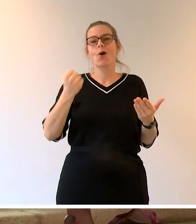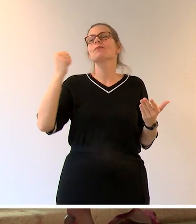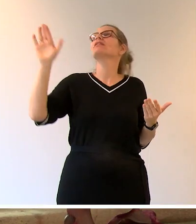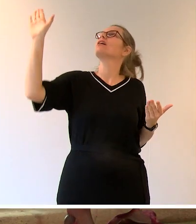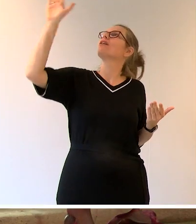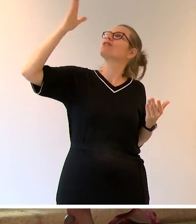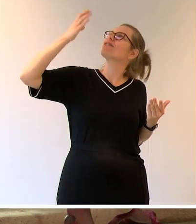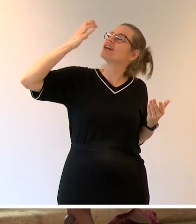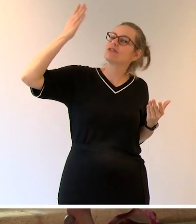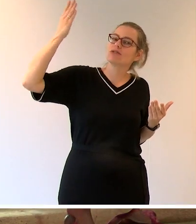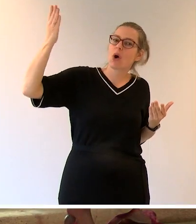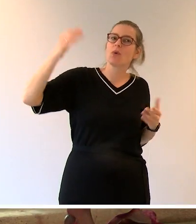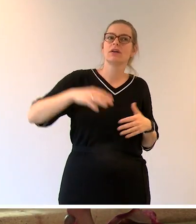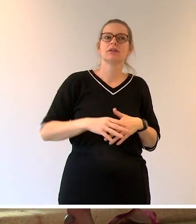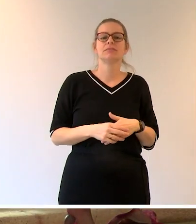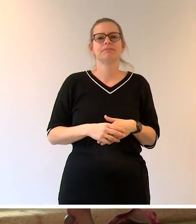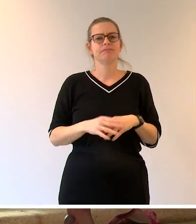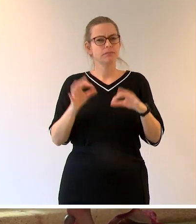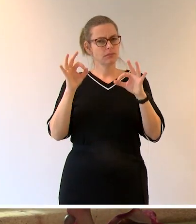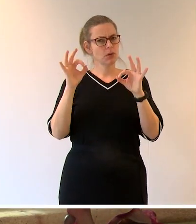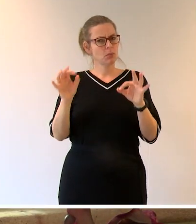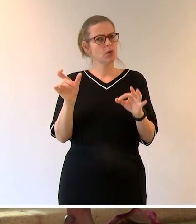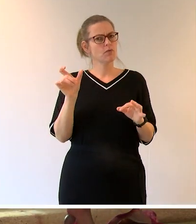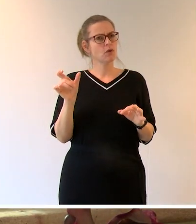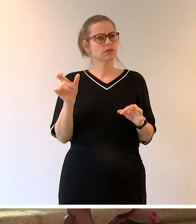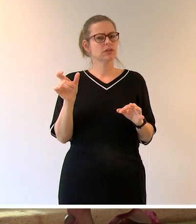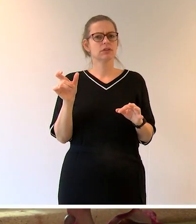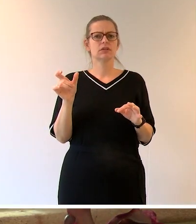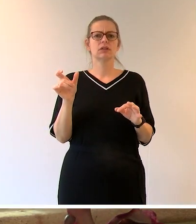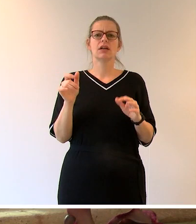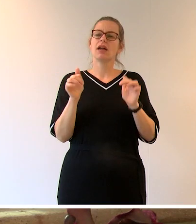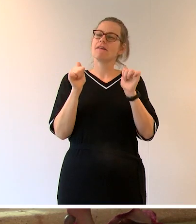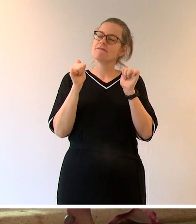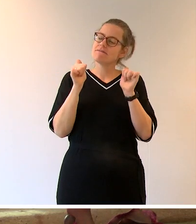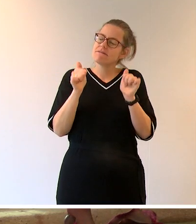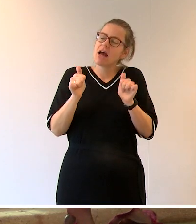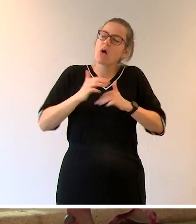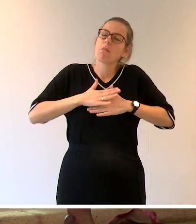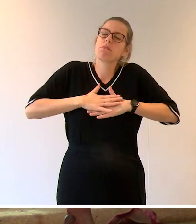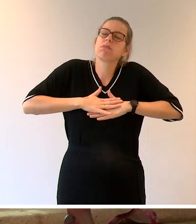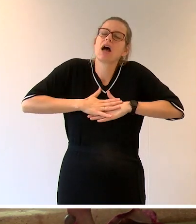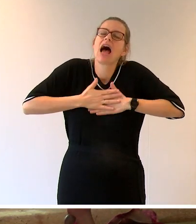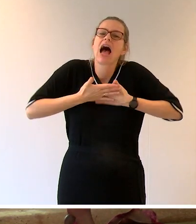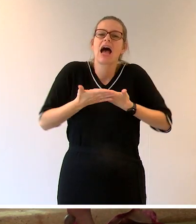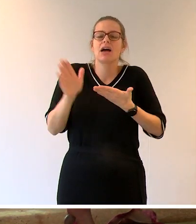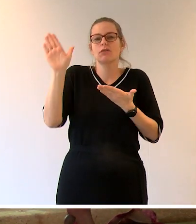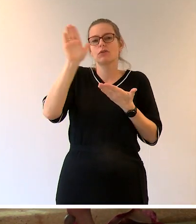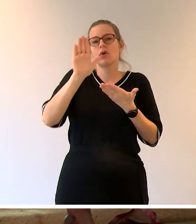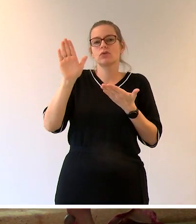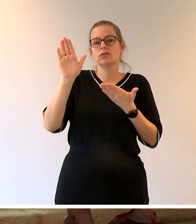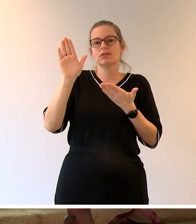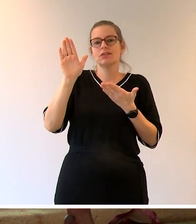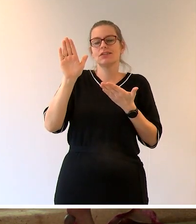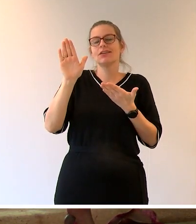dat wil. Er staat een heel mooi woord. Het welbehagen van God. Dat God dit